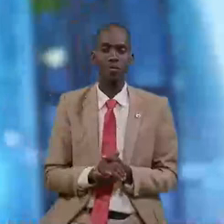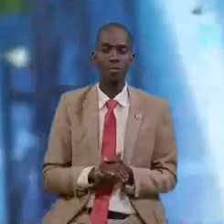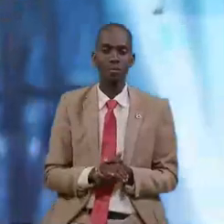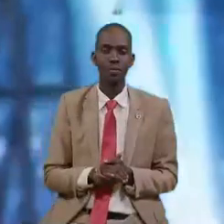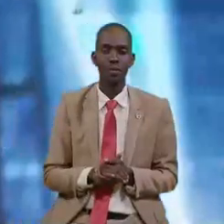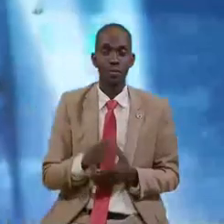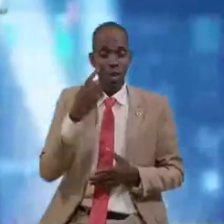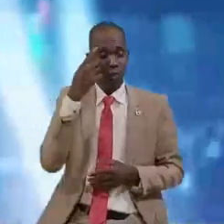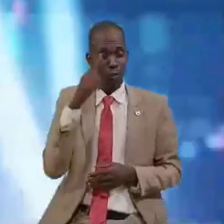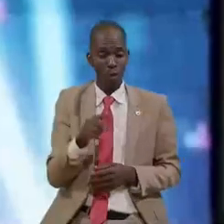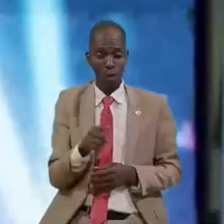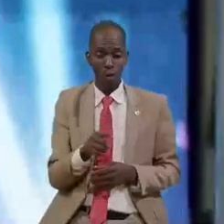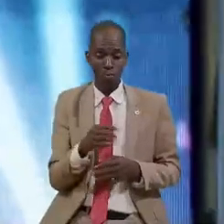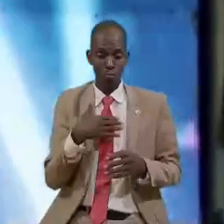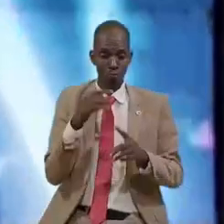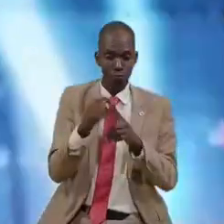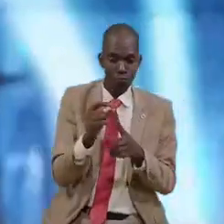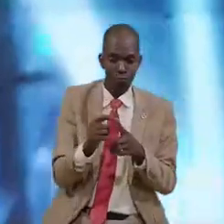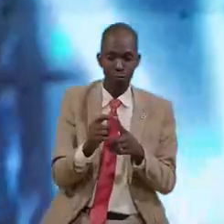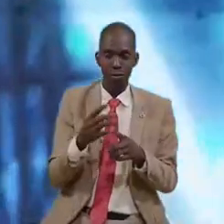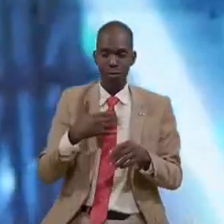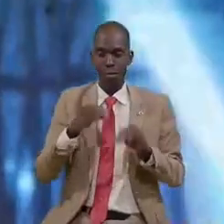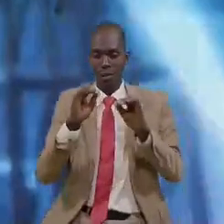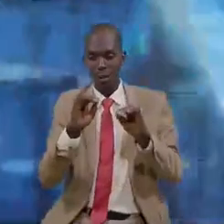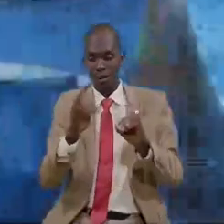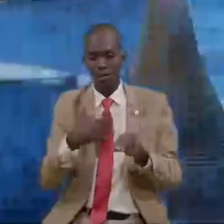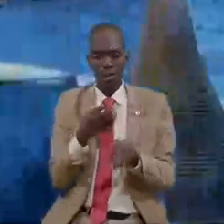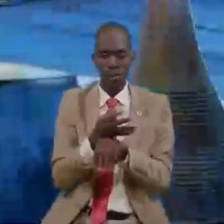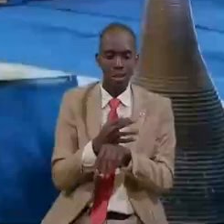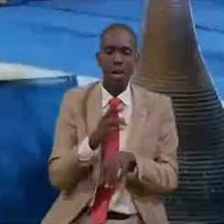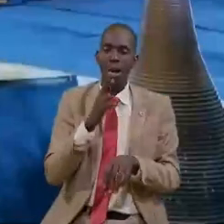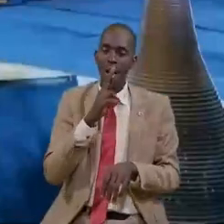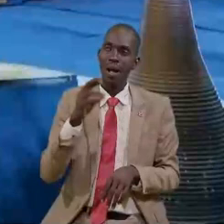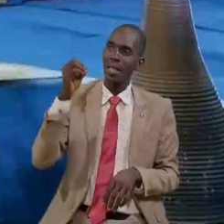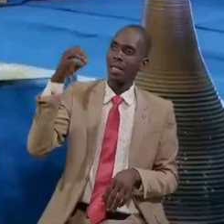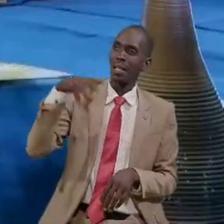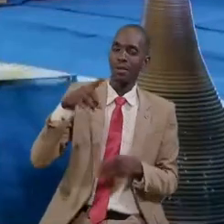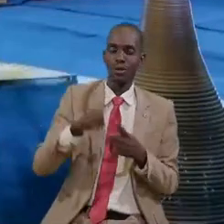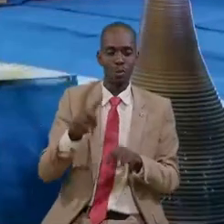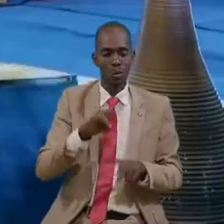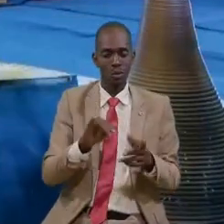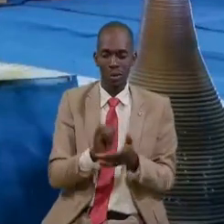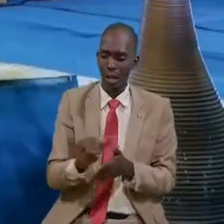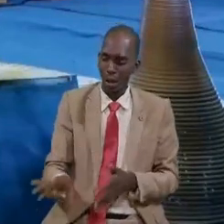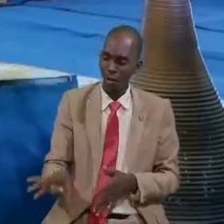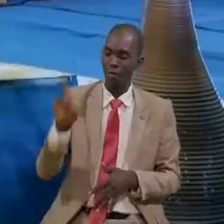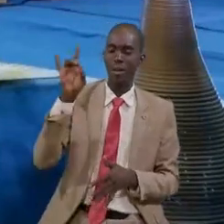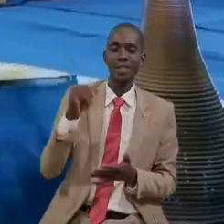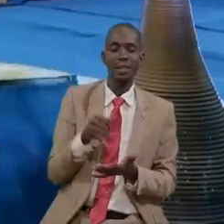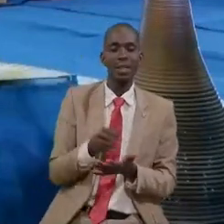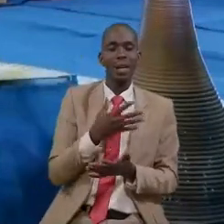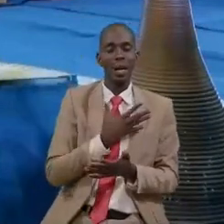Car c'est la vie pour ceux qui les trouvent. C'est la santé pour tout